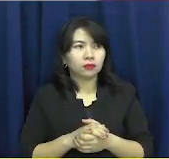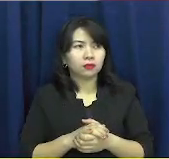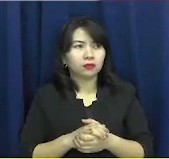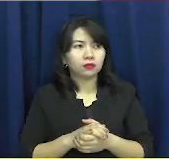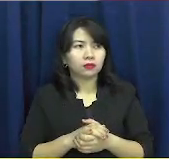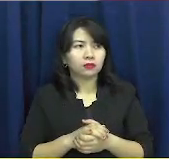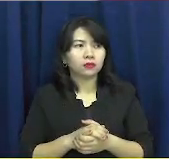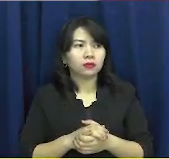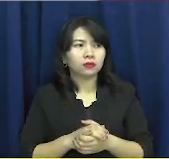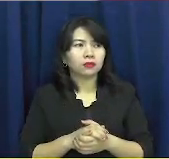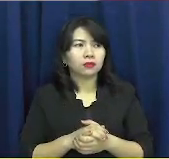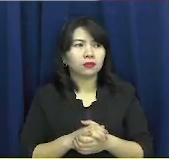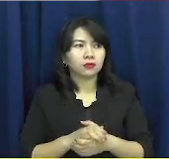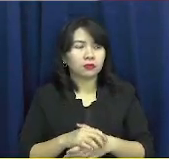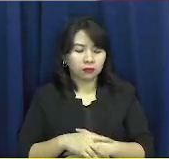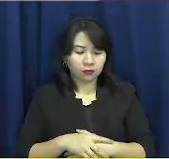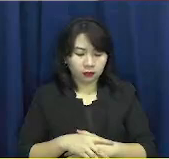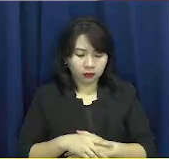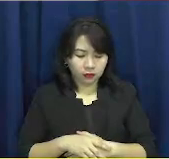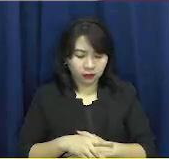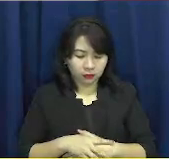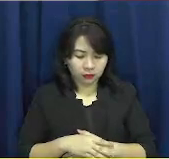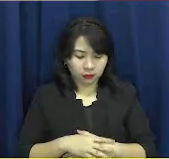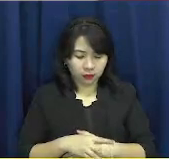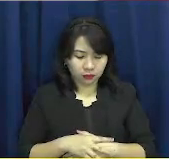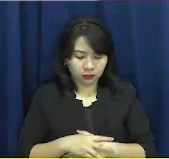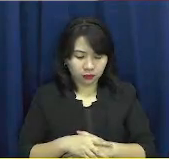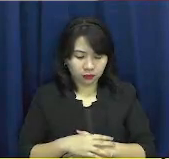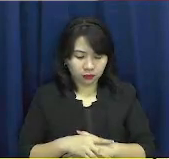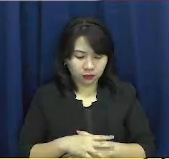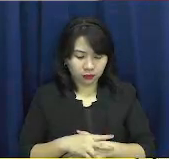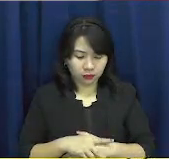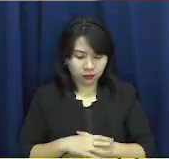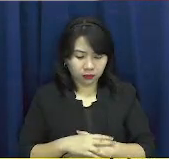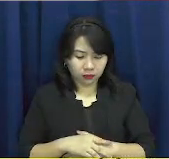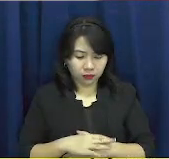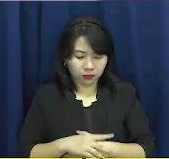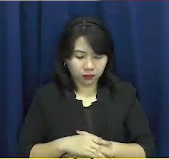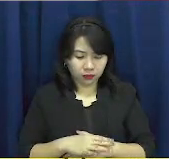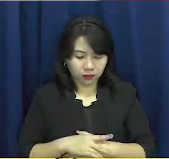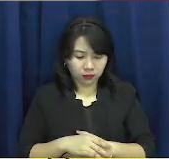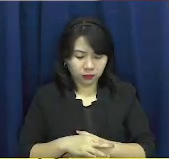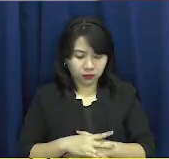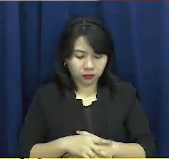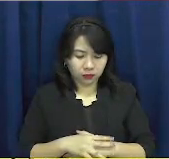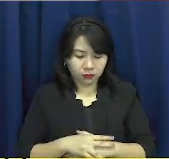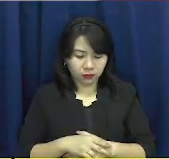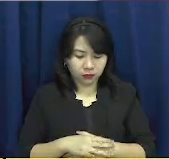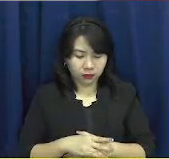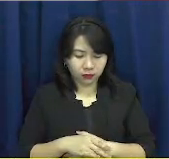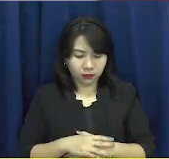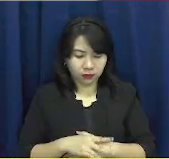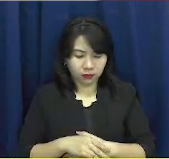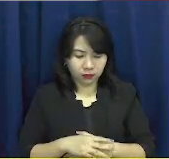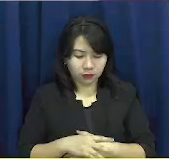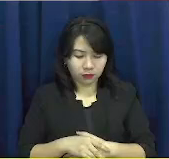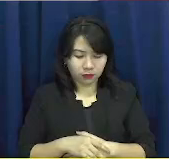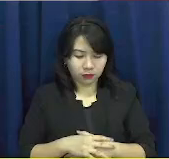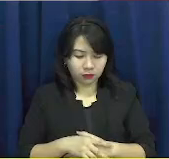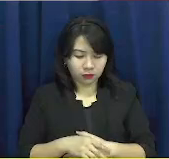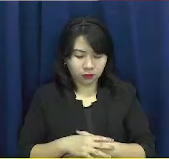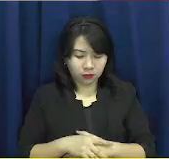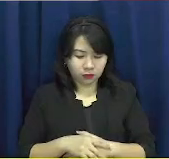pagkabaguhan niya, meron sila tayong pitik. Baka may mga nakakaalam sa inyo dyan. You see, yung pipitikan ka ng gano'n para may lalagay ng lason sa kinakain